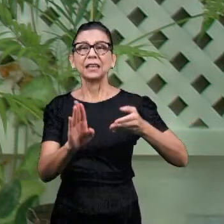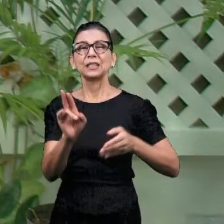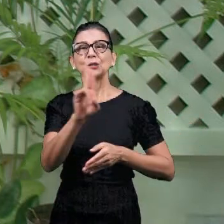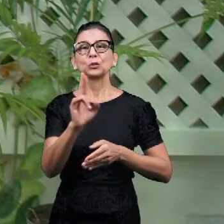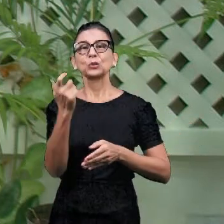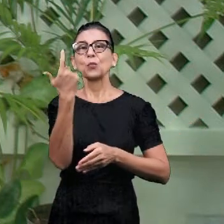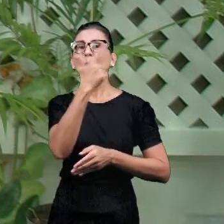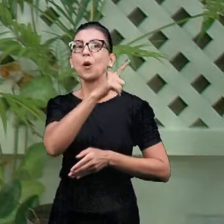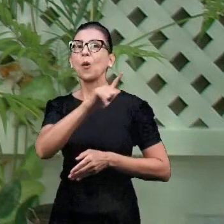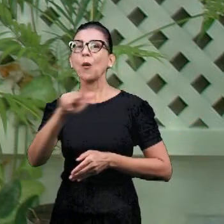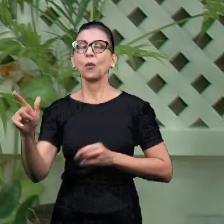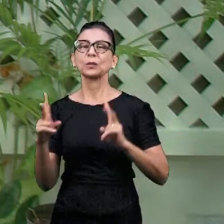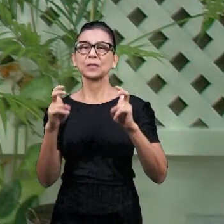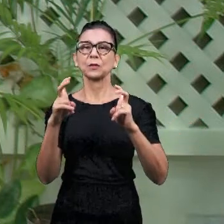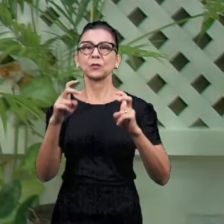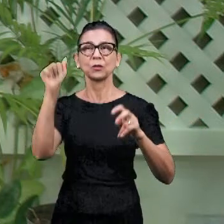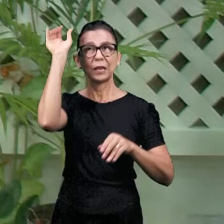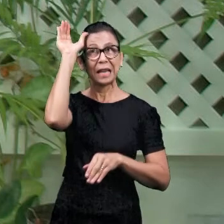elle a été